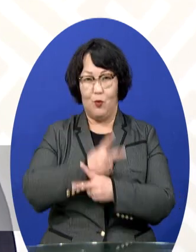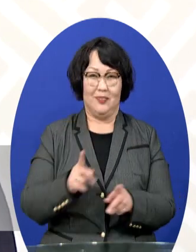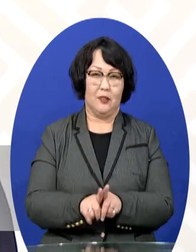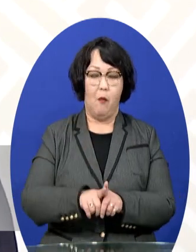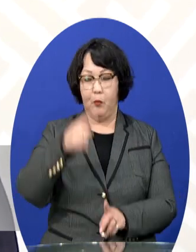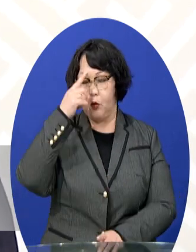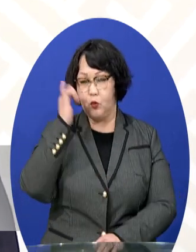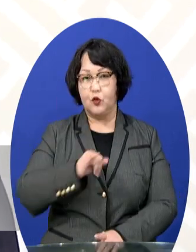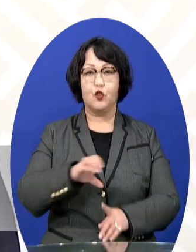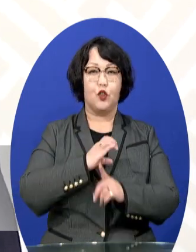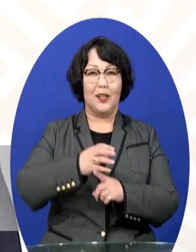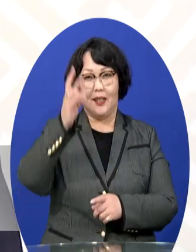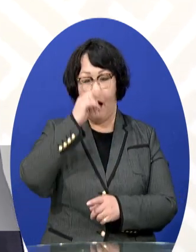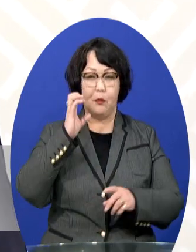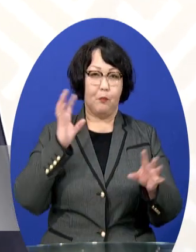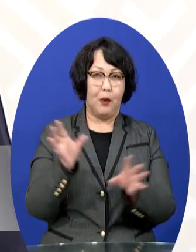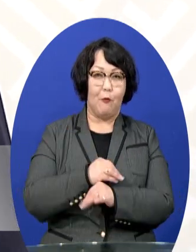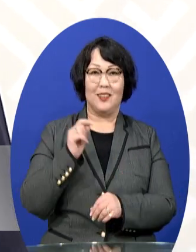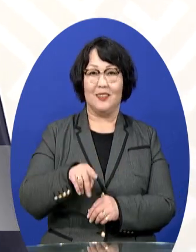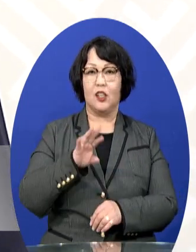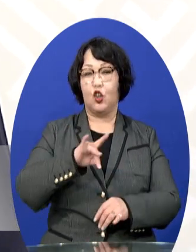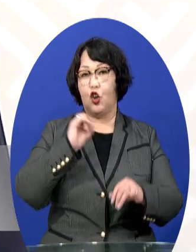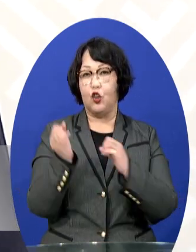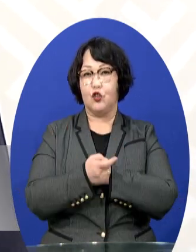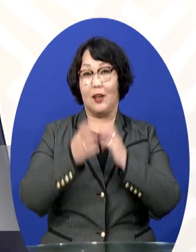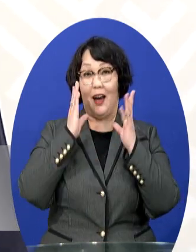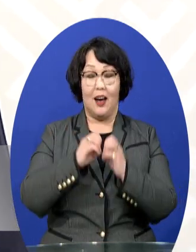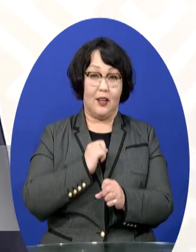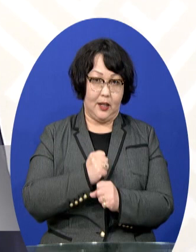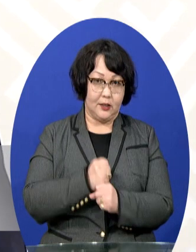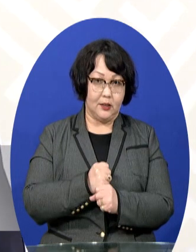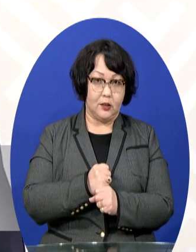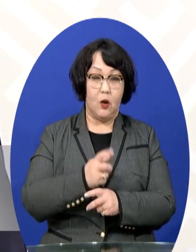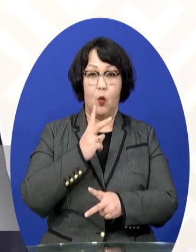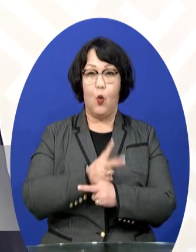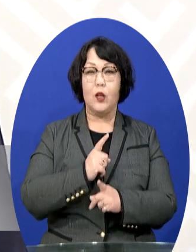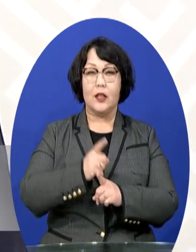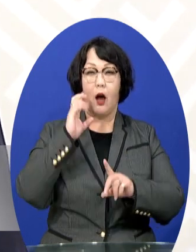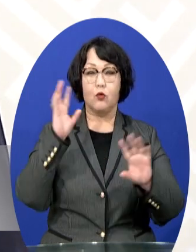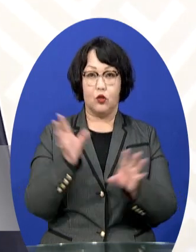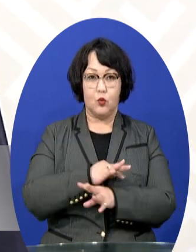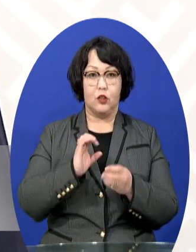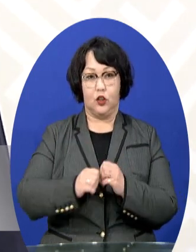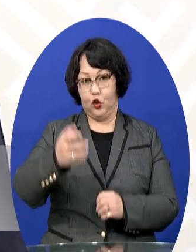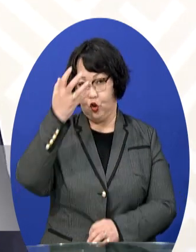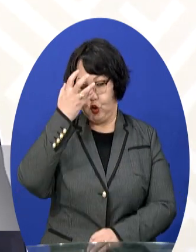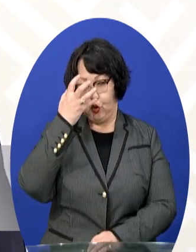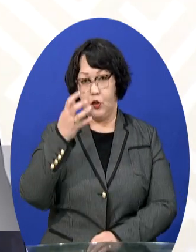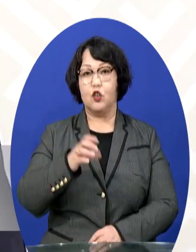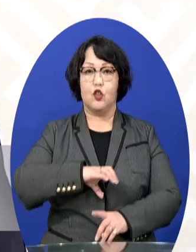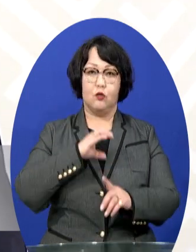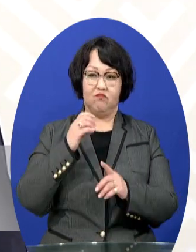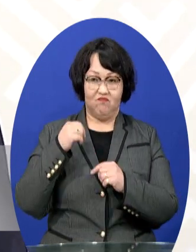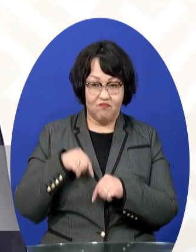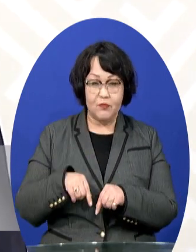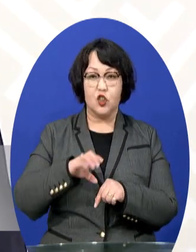газараас соёлын яамыг байгуулад эн дээр бол онцгой бодлого хэрэгжүүлээд явж байгаа. Энэ эрхцүүлэн зохицуулалт бол төрийн зүгээс соёлын